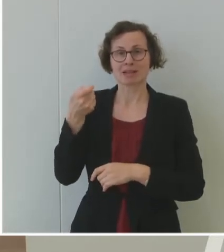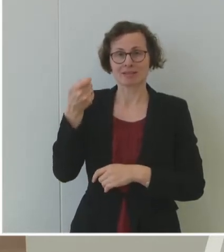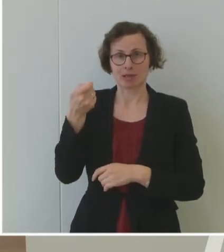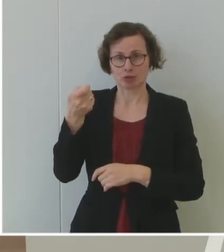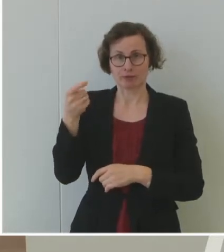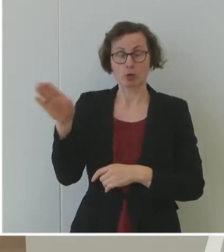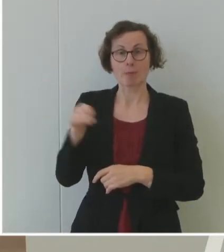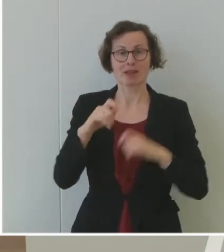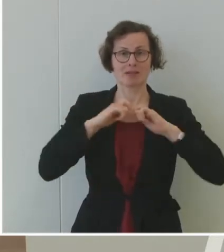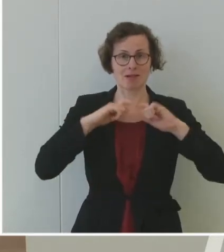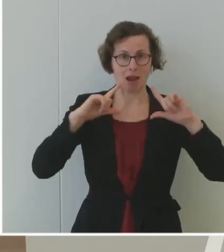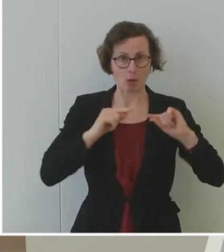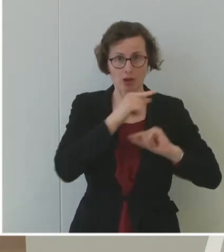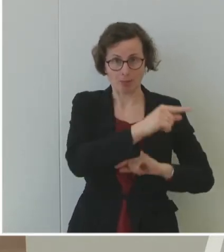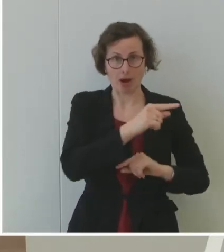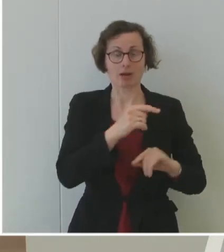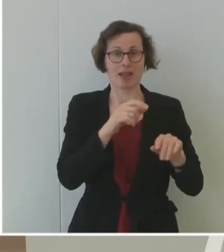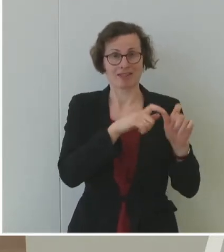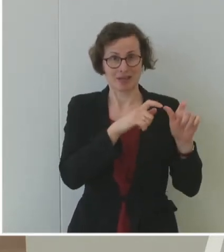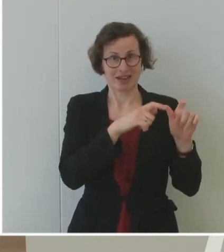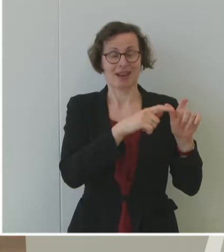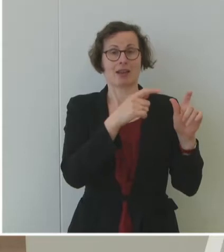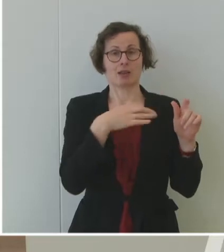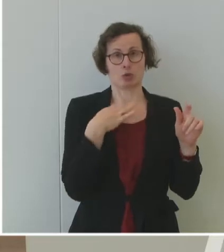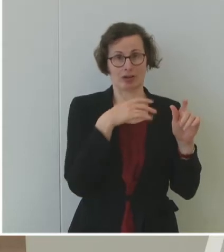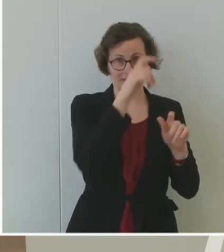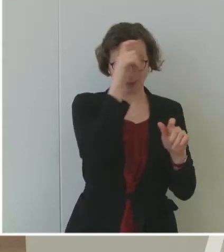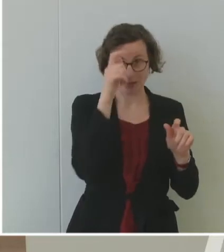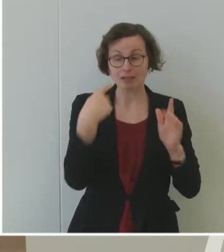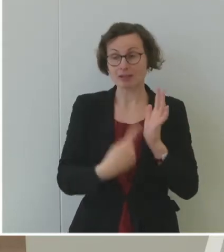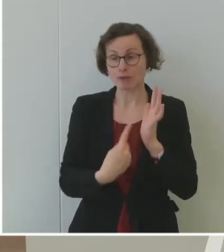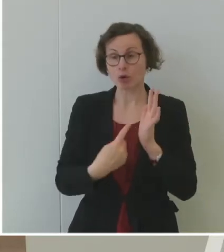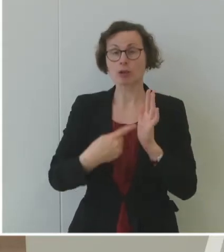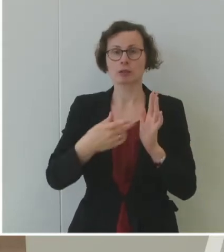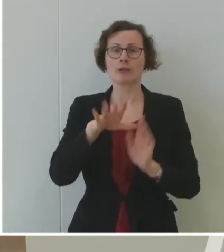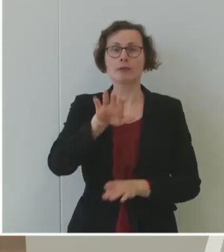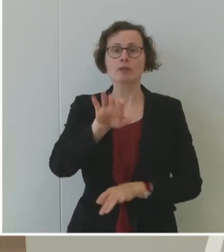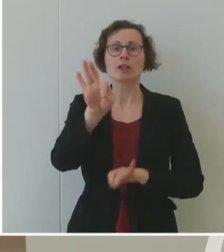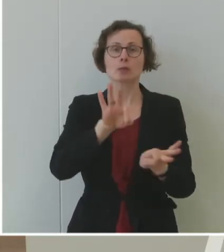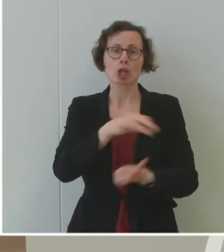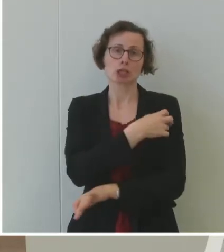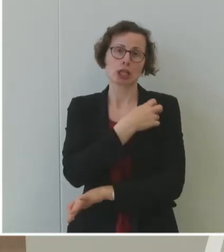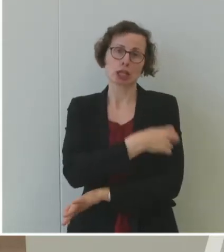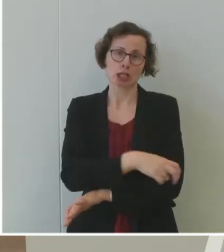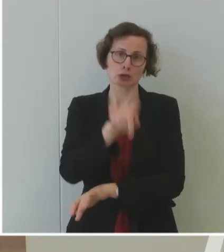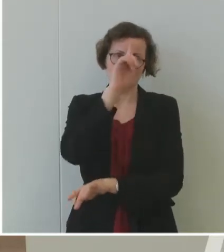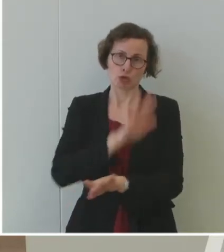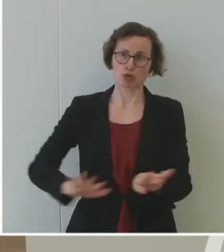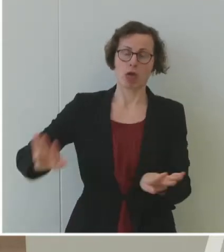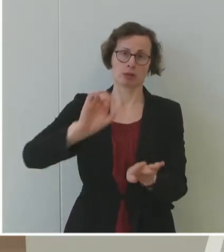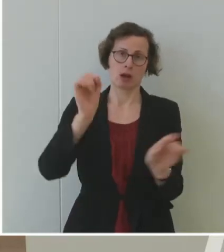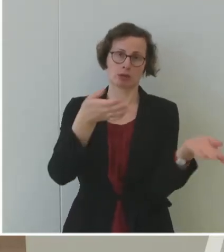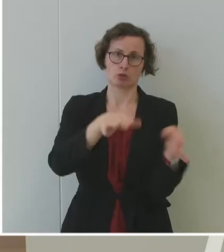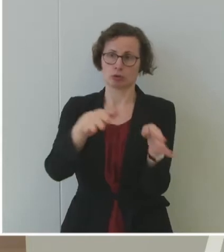von der SPD und vielen anderen in diesem Land gefordert haben, dass wir doch die Hälfte der Kliniken schließen sollen. Das rechne sich ja so